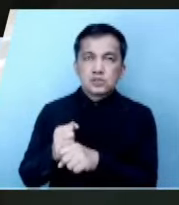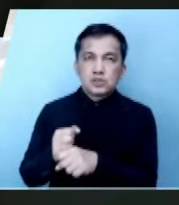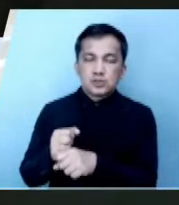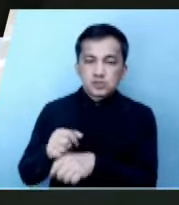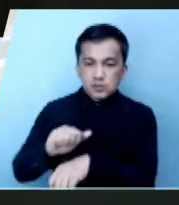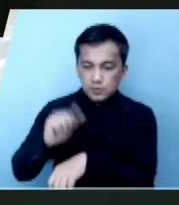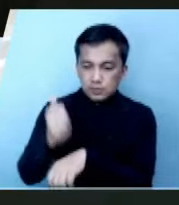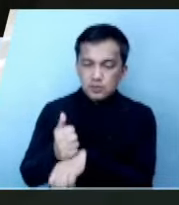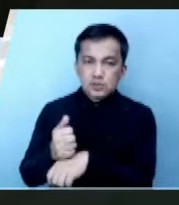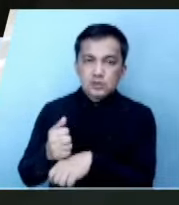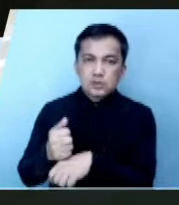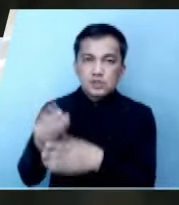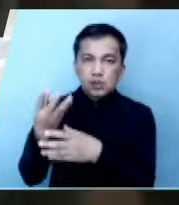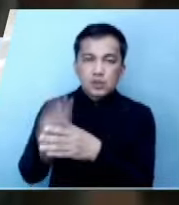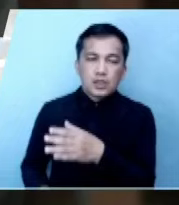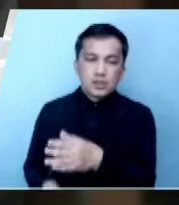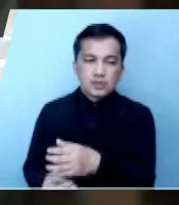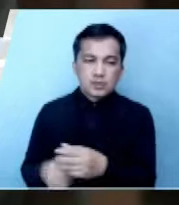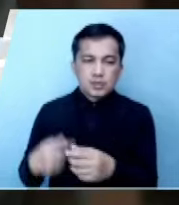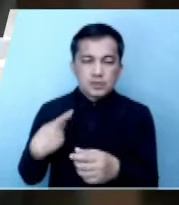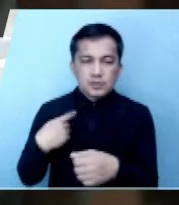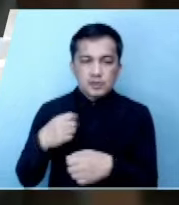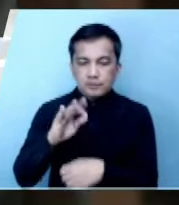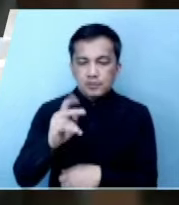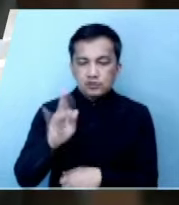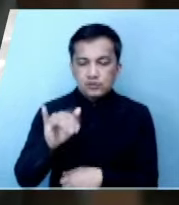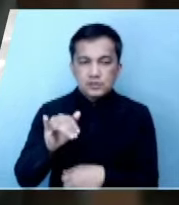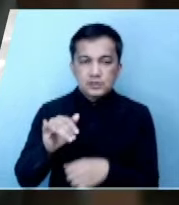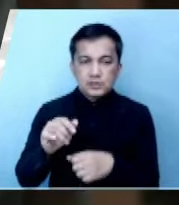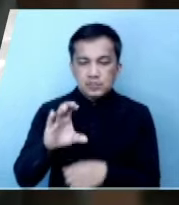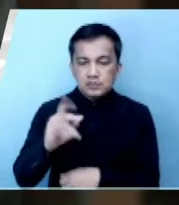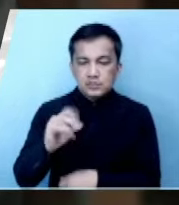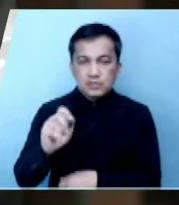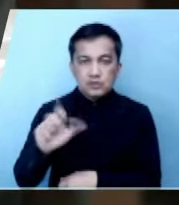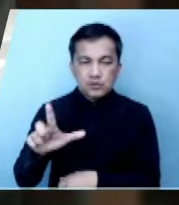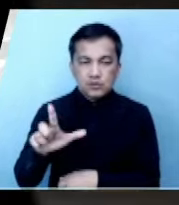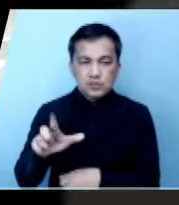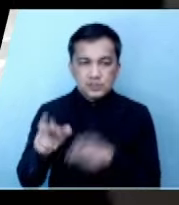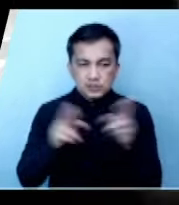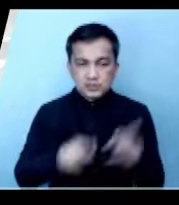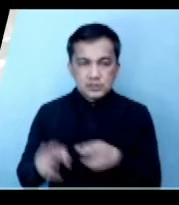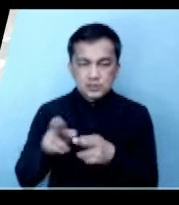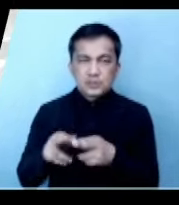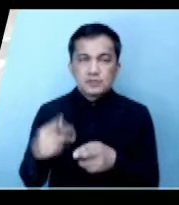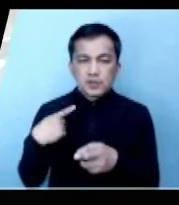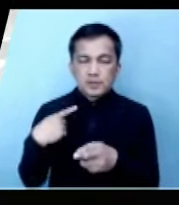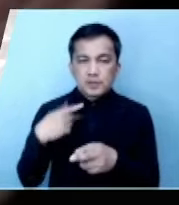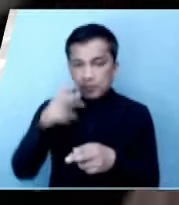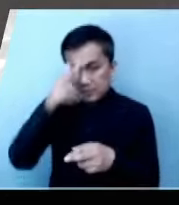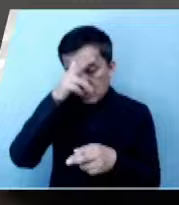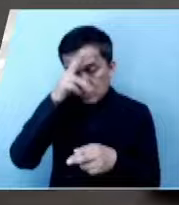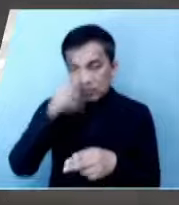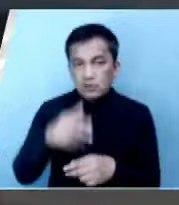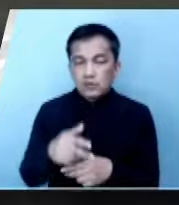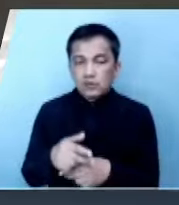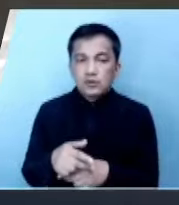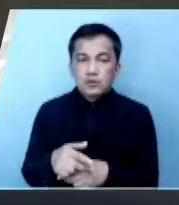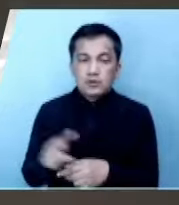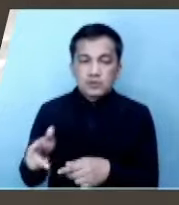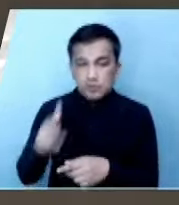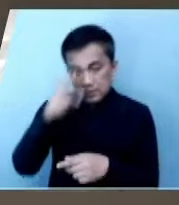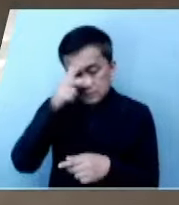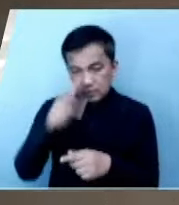kaming factory ng charcoal, recycling, tapos may mga poultry kami ng chicken. Yung ari-arian namin, yung